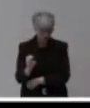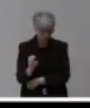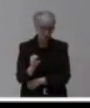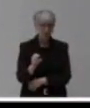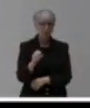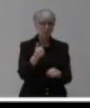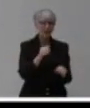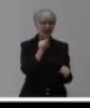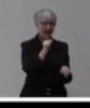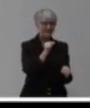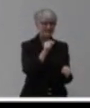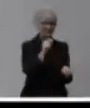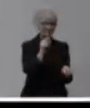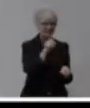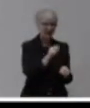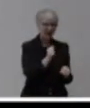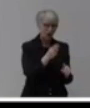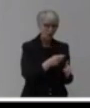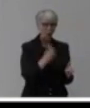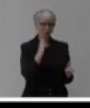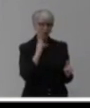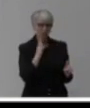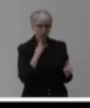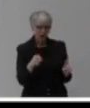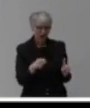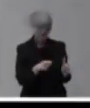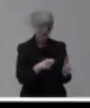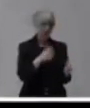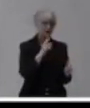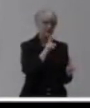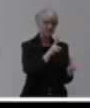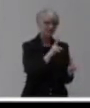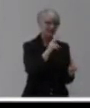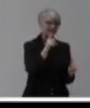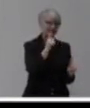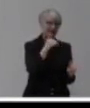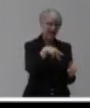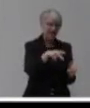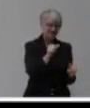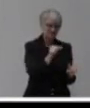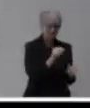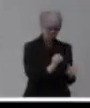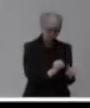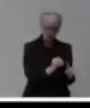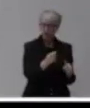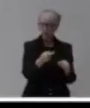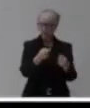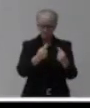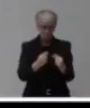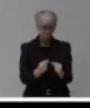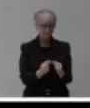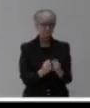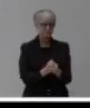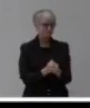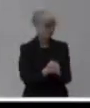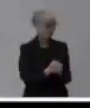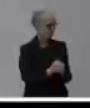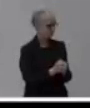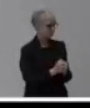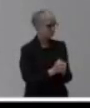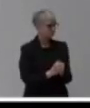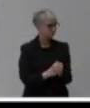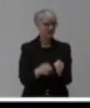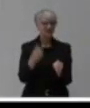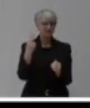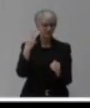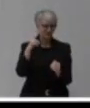uno ad Assago, uno a Bollate, uno a Binasco e uno a Magenda, per cui tutto Interland di Milano.